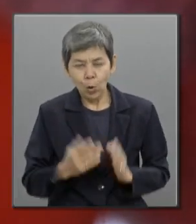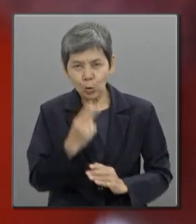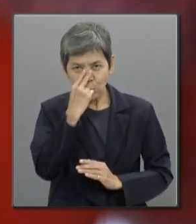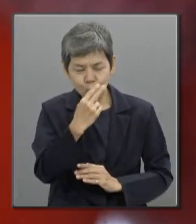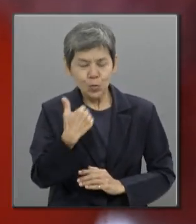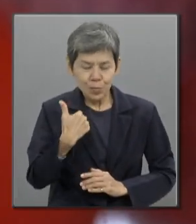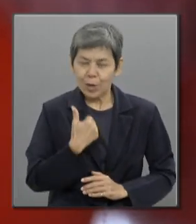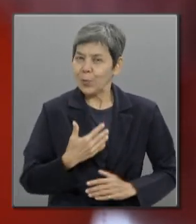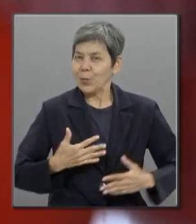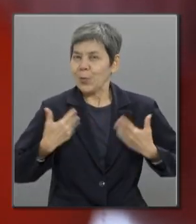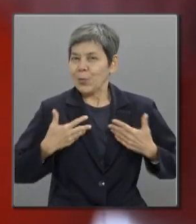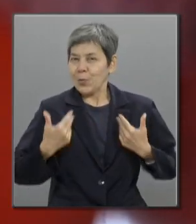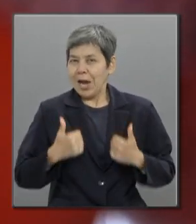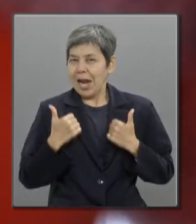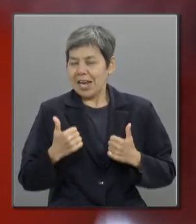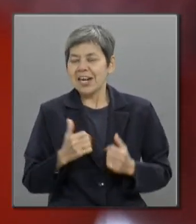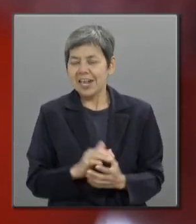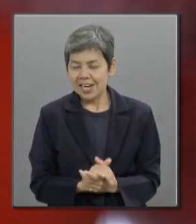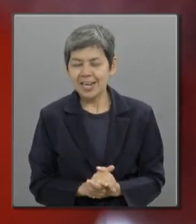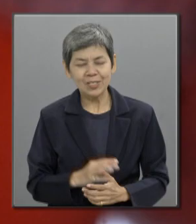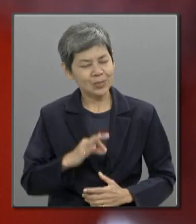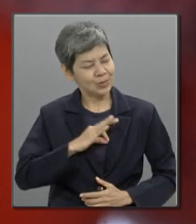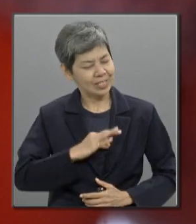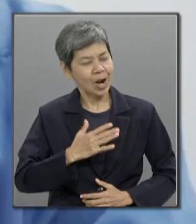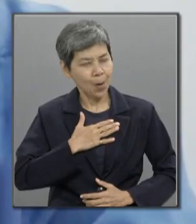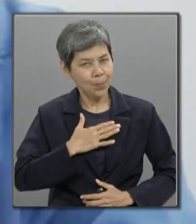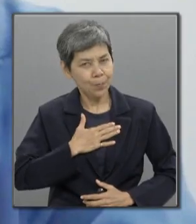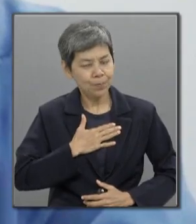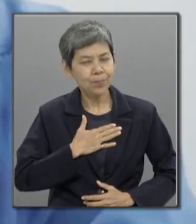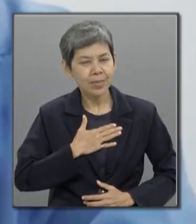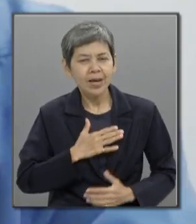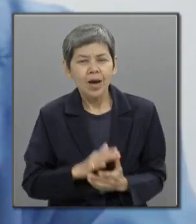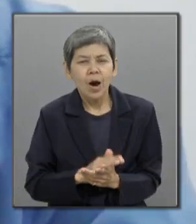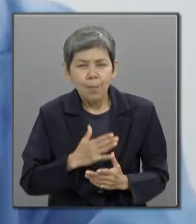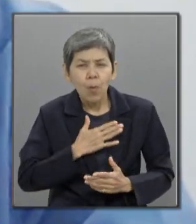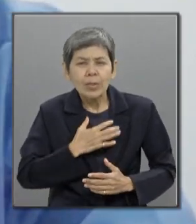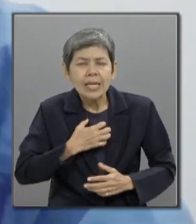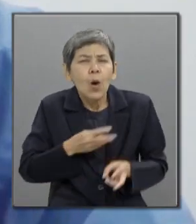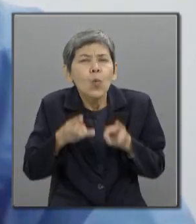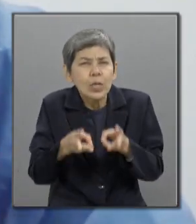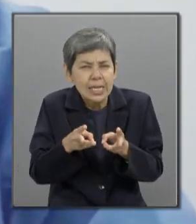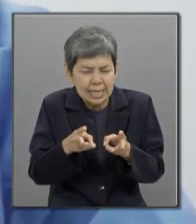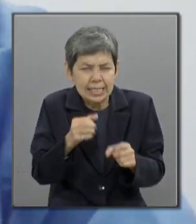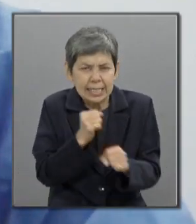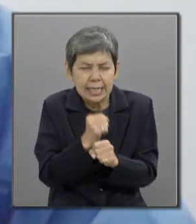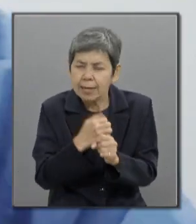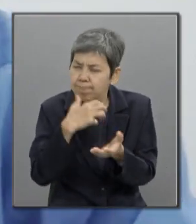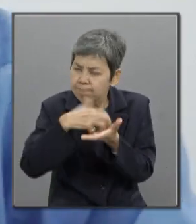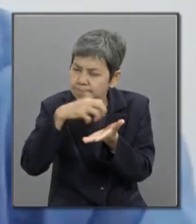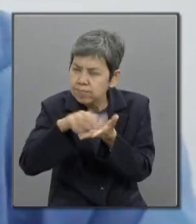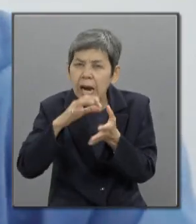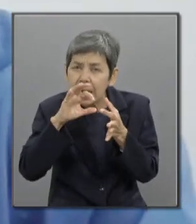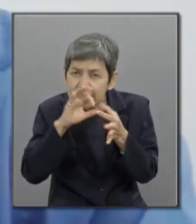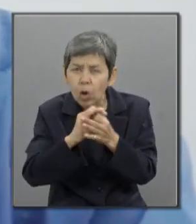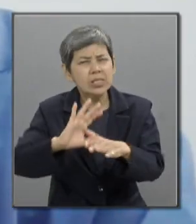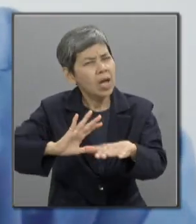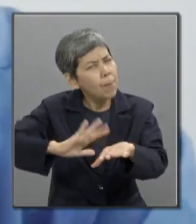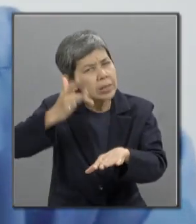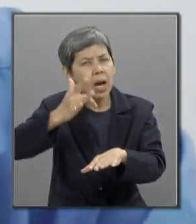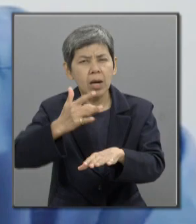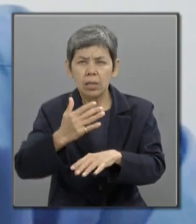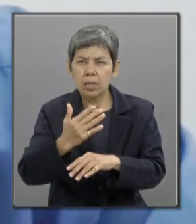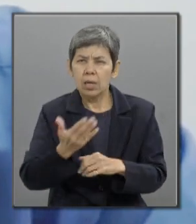สนใจรายการนี้นะครับจริงๆแล้วเนี่ยผมอยากจะหาช่องทางมากเลยครับที่จะสื่อสารเรื่องราวของธรรมชา